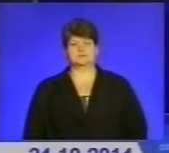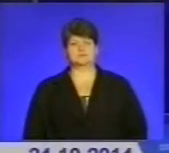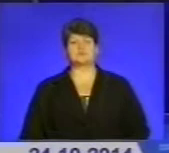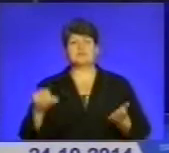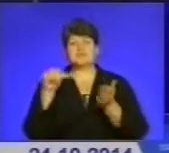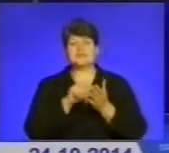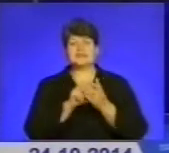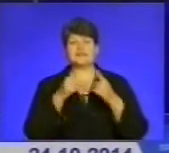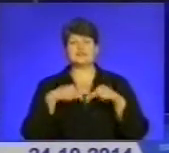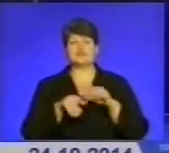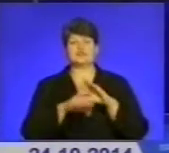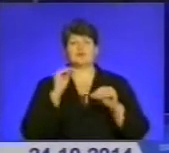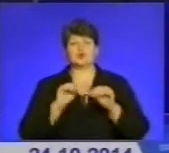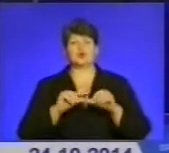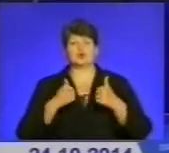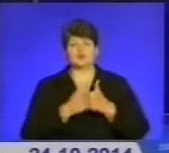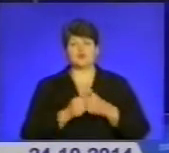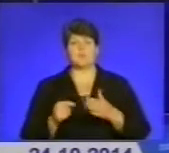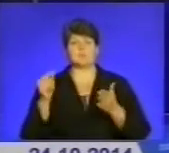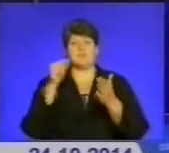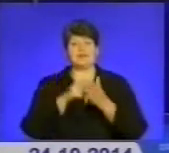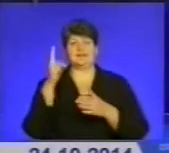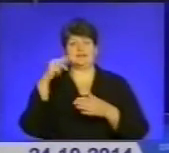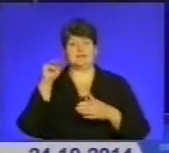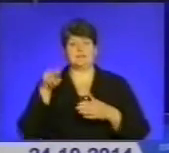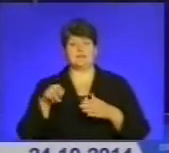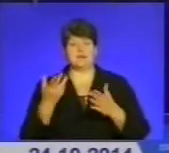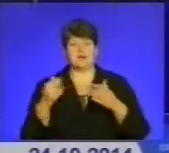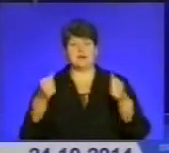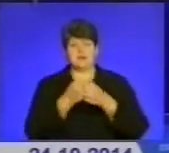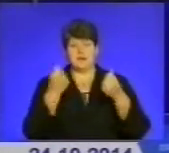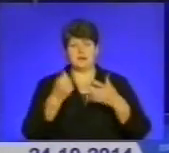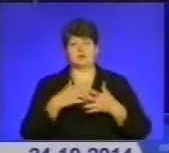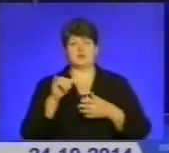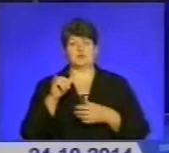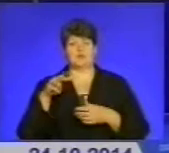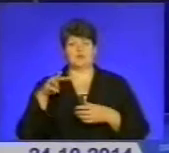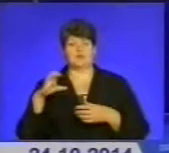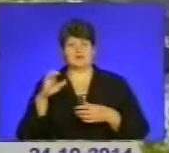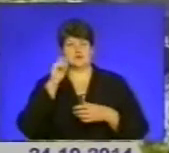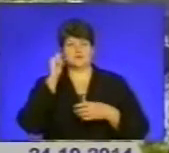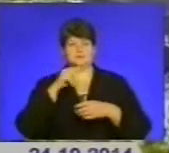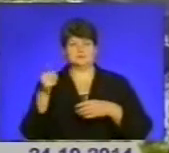Члени дільничної виборчої комісії потрапили у ДТП, відомтряв сектору зв'язків з громадськістю МВС України Тернопільській області.